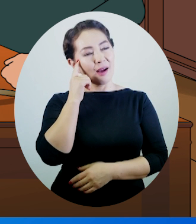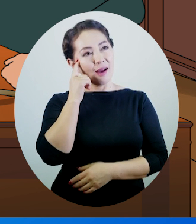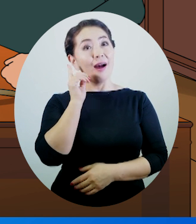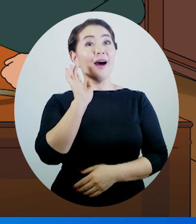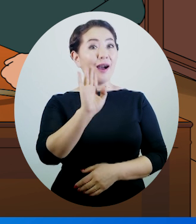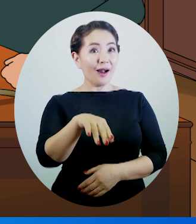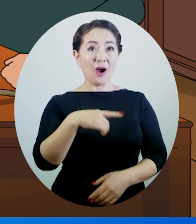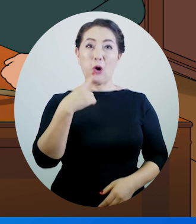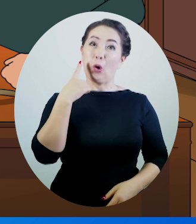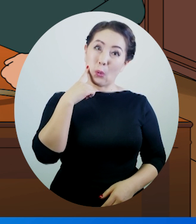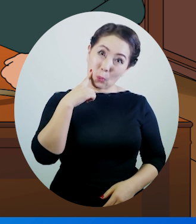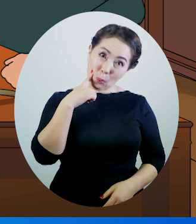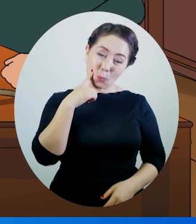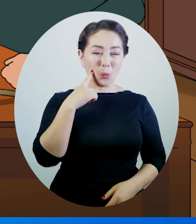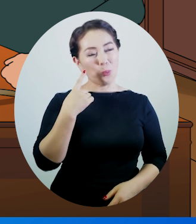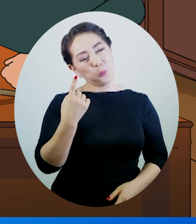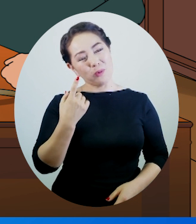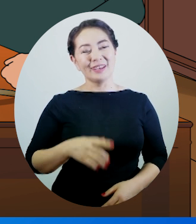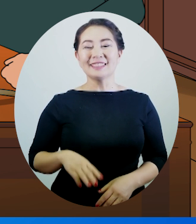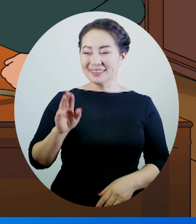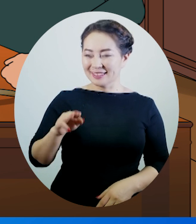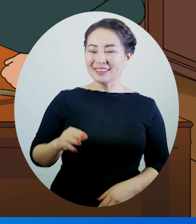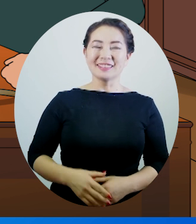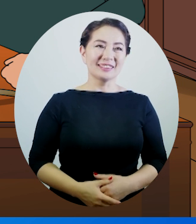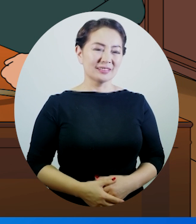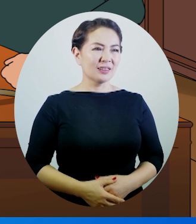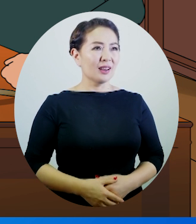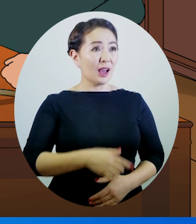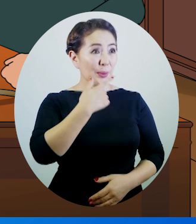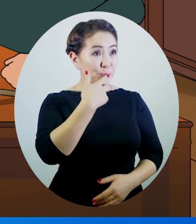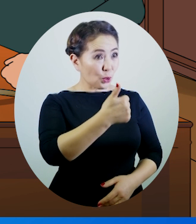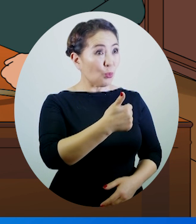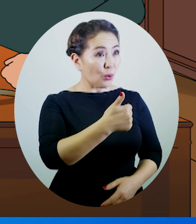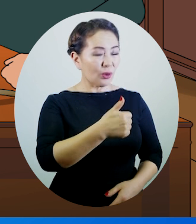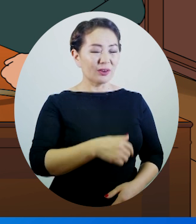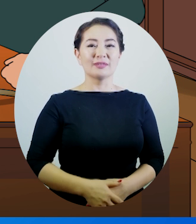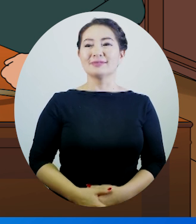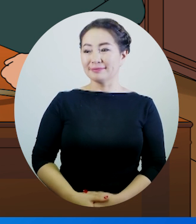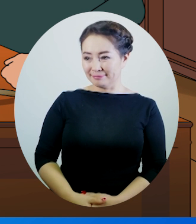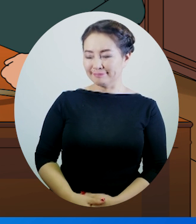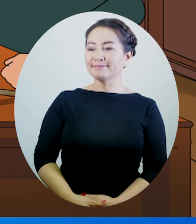Аль эсвэл нэг чихэр ч юм уу? Тийм ээ? Амттан уу?